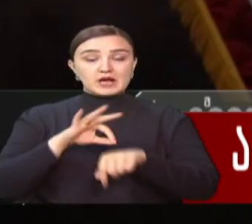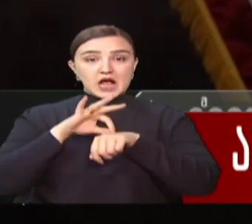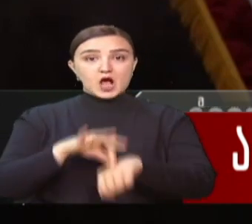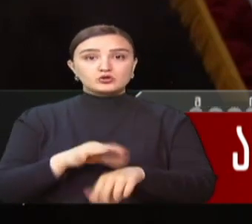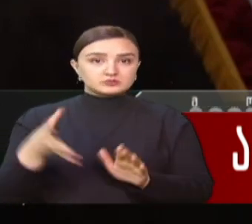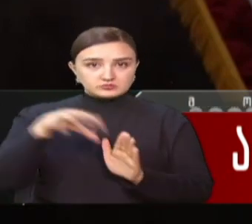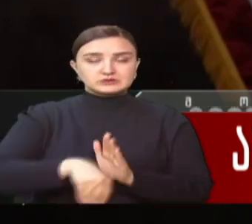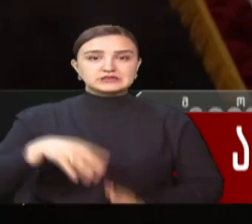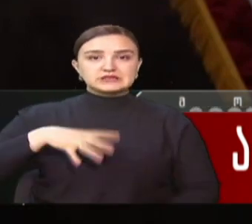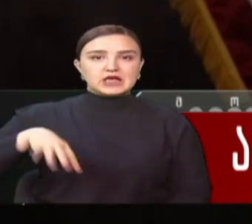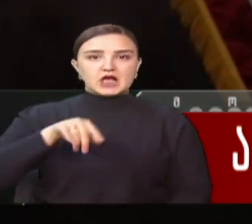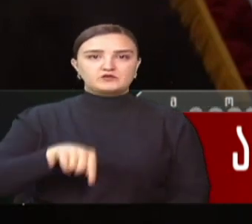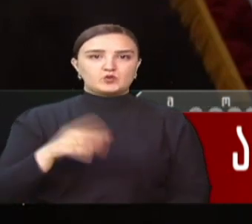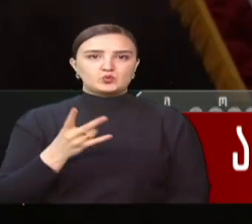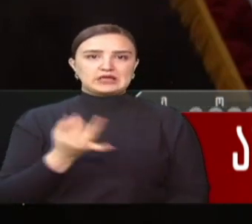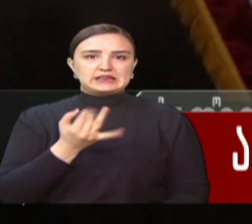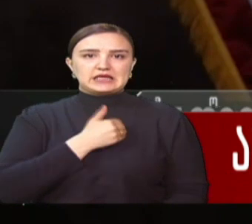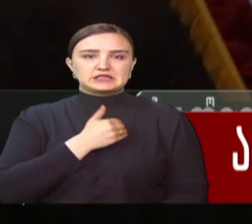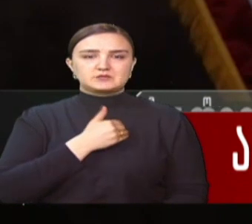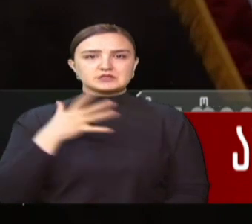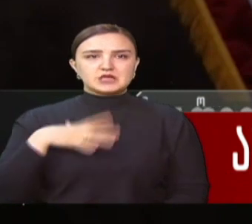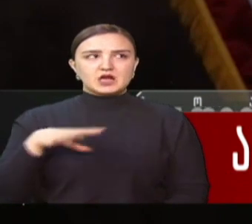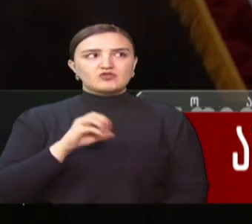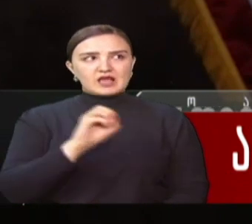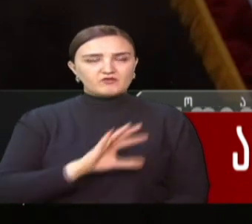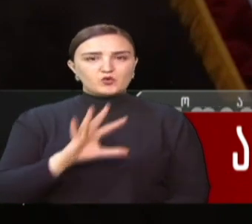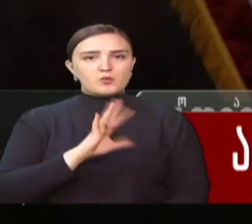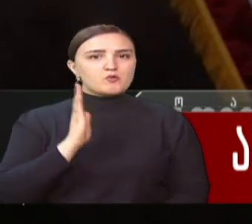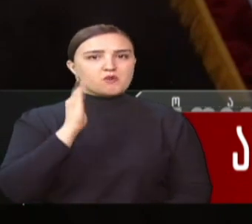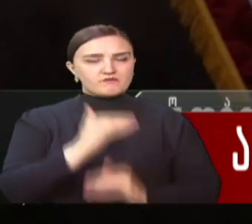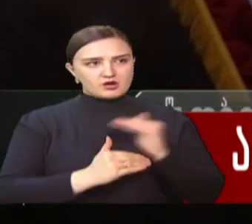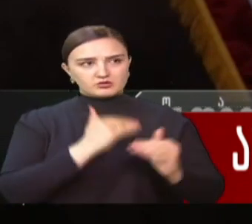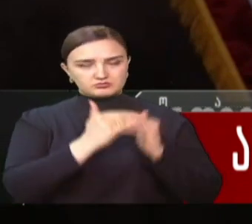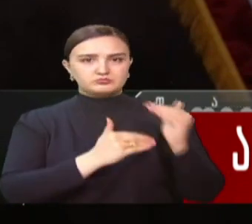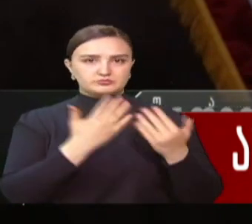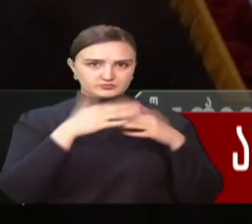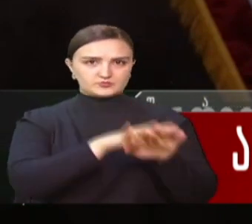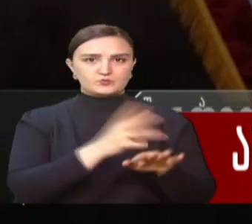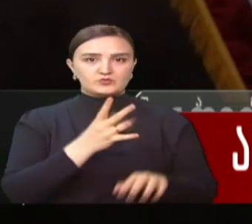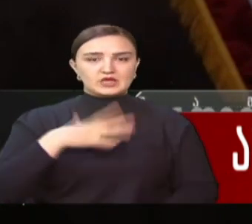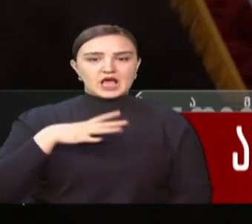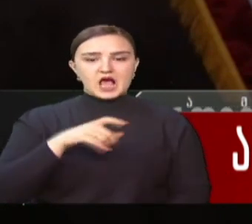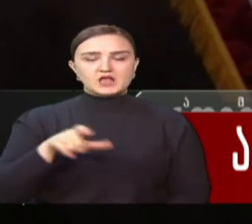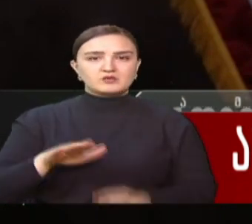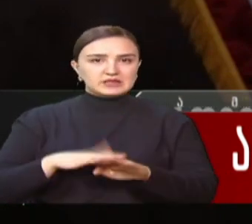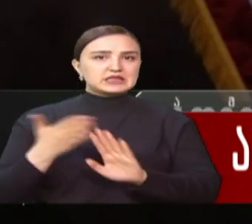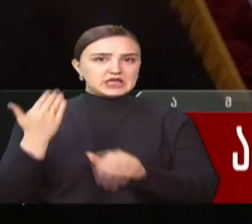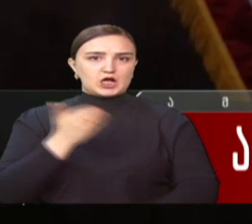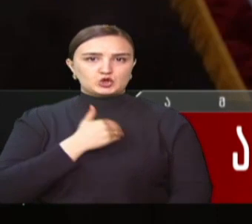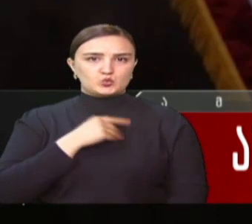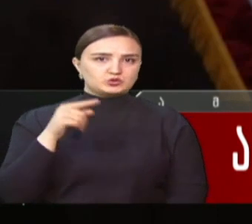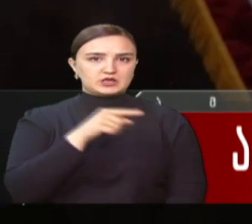შედის საქართველოს ინტერესებში და აუცილებელია საქართველოს ევროატლანტიკური მომავლის მისაღწევად, რომლისკენაც ქართველები დიდი ხანია